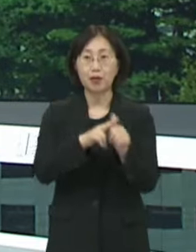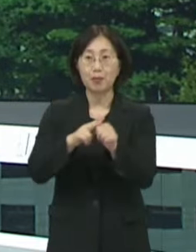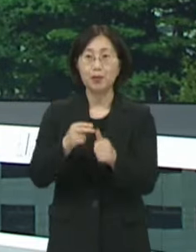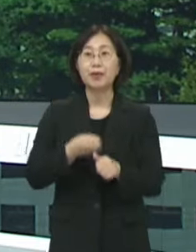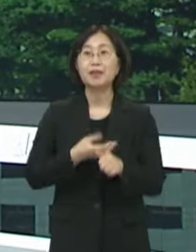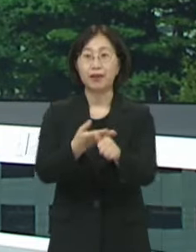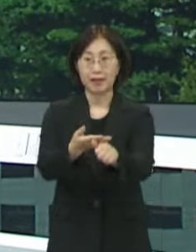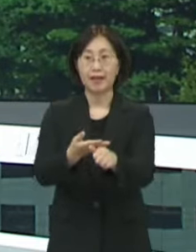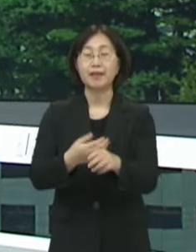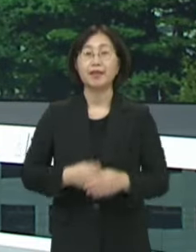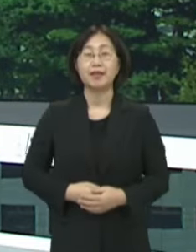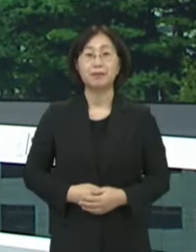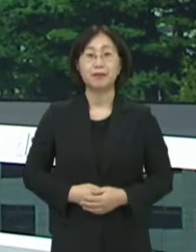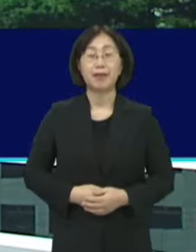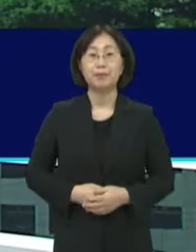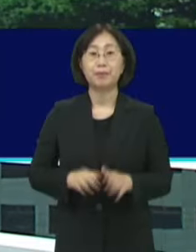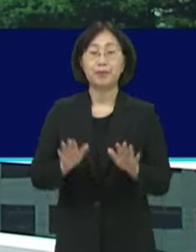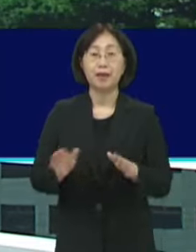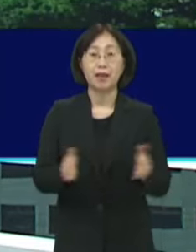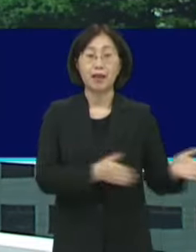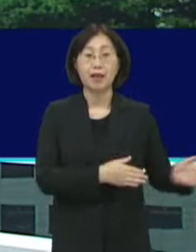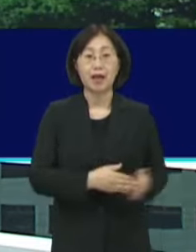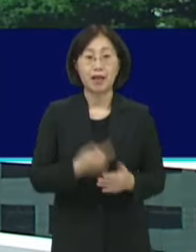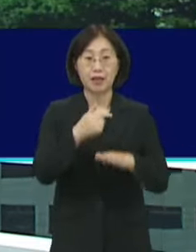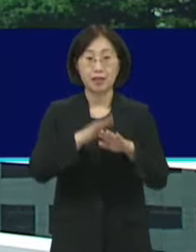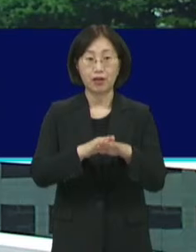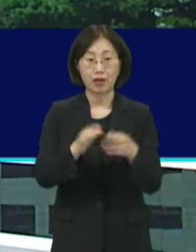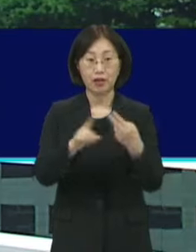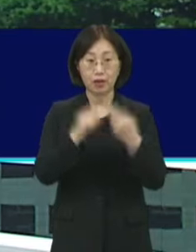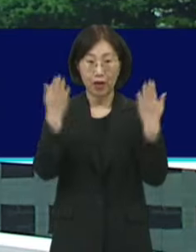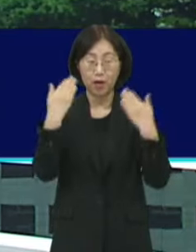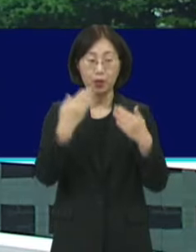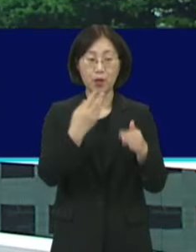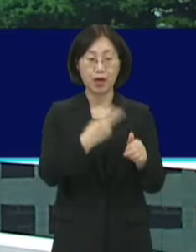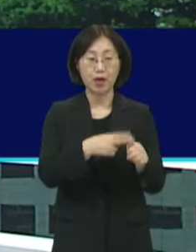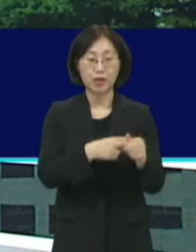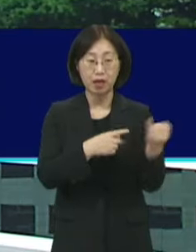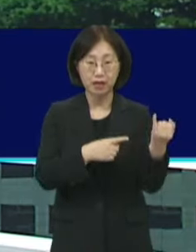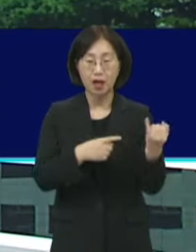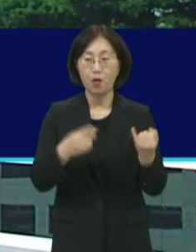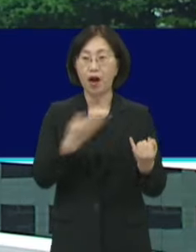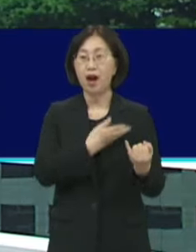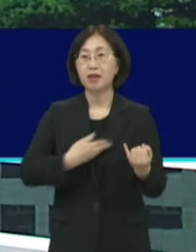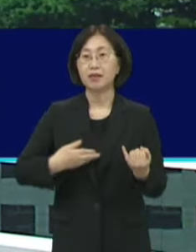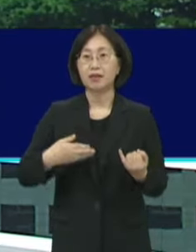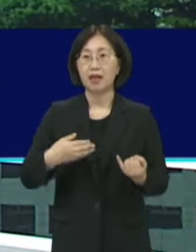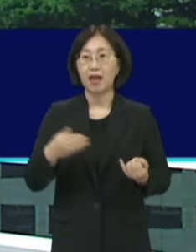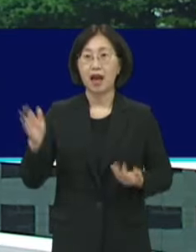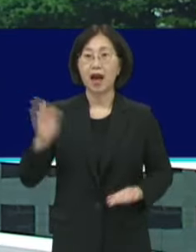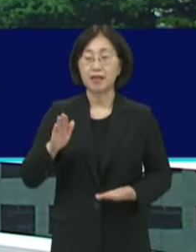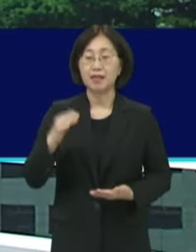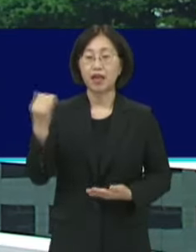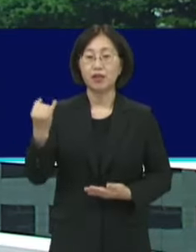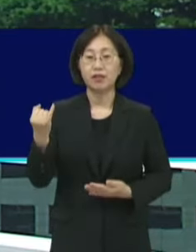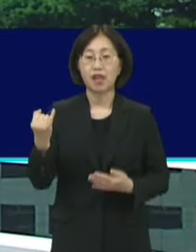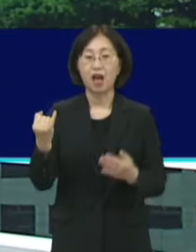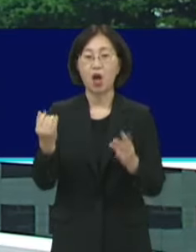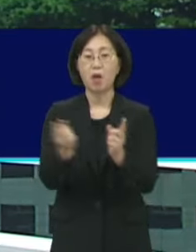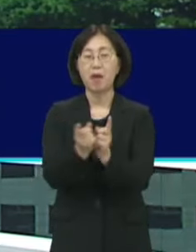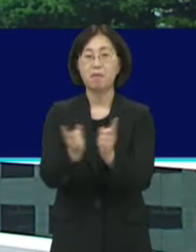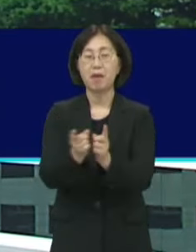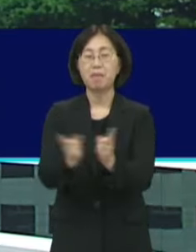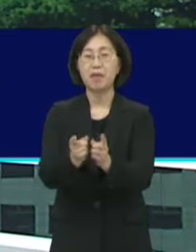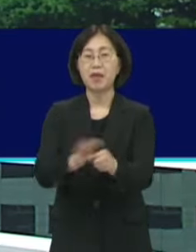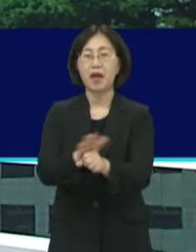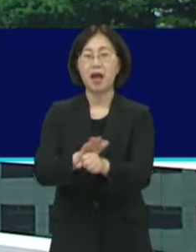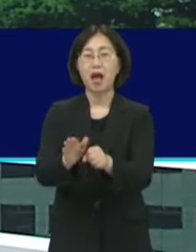오늘 첫 소식입니다 대전한 중학교 여교사가 제자와 동성 교재를 해왔다는 TJB 단독 보도와 관련해 해당